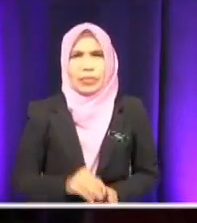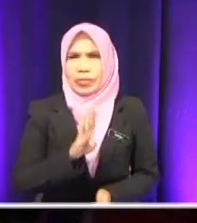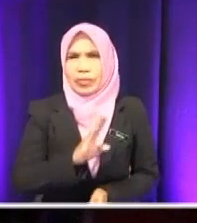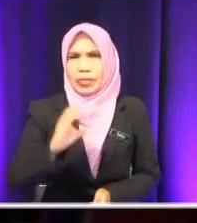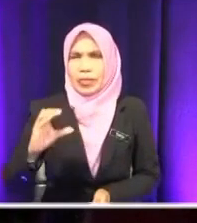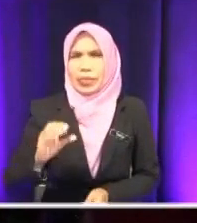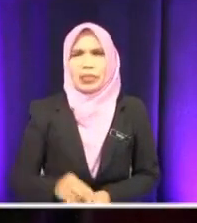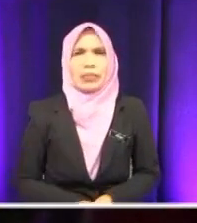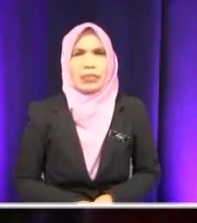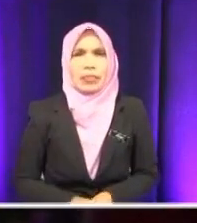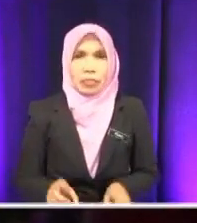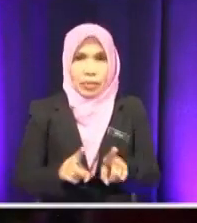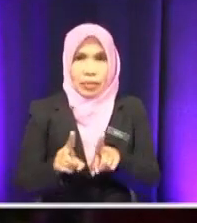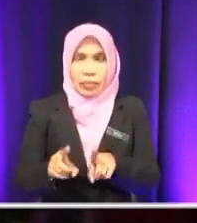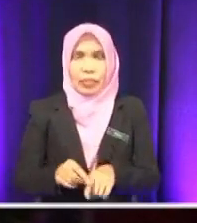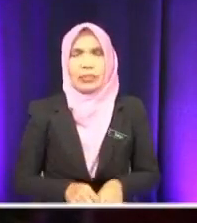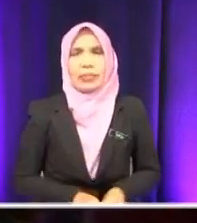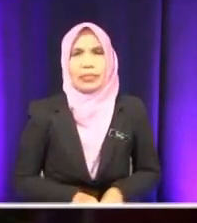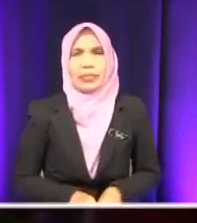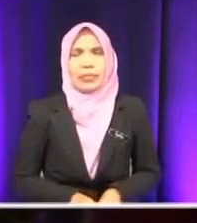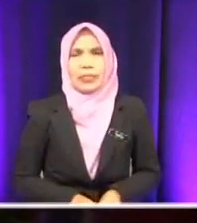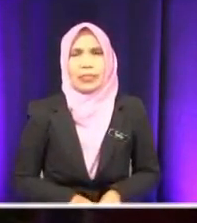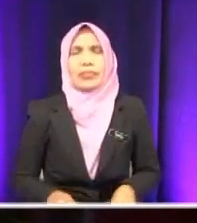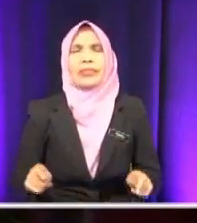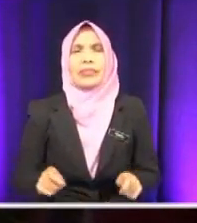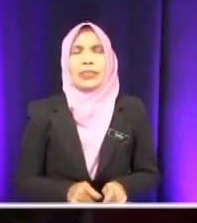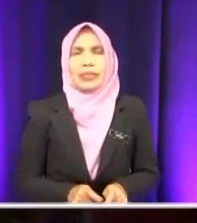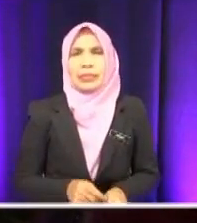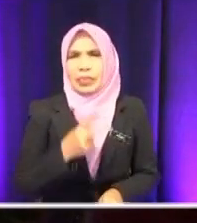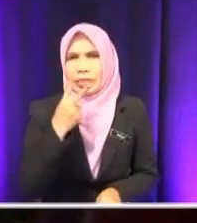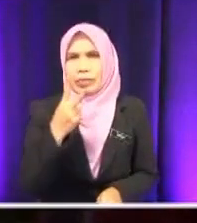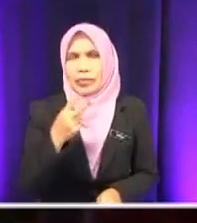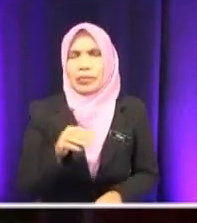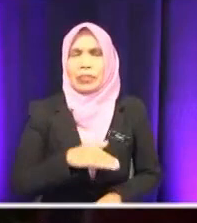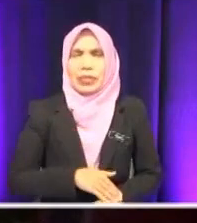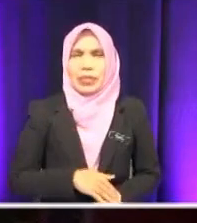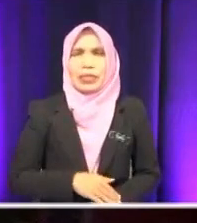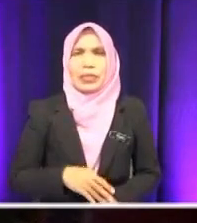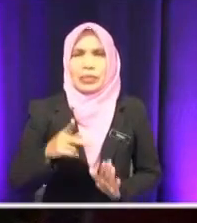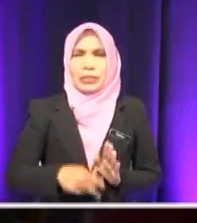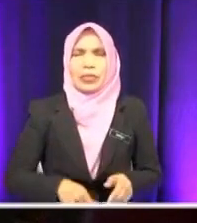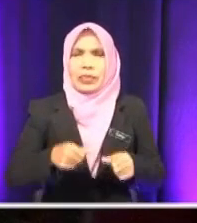tetapi kita lihat pula daripada sini penetapan kunci primer dan juga kunci asli